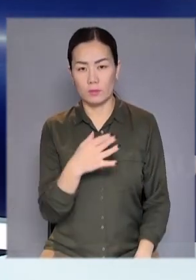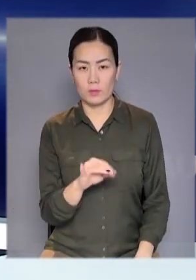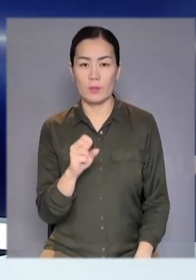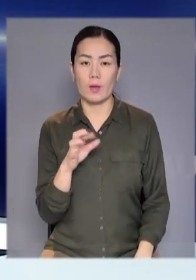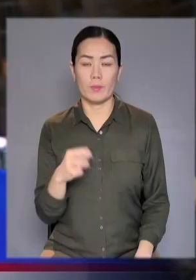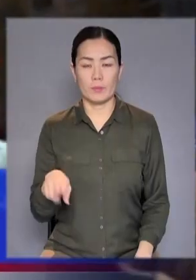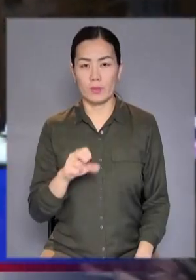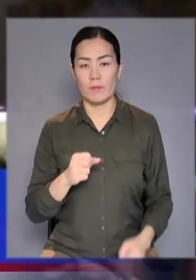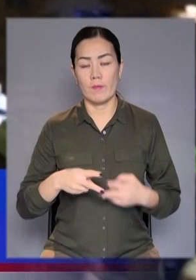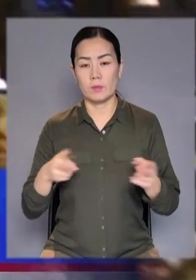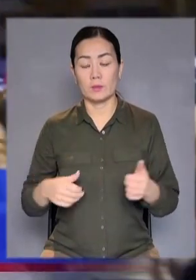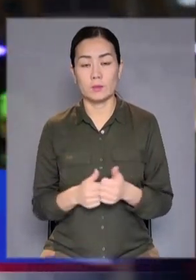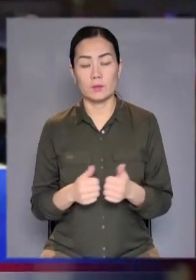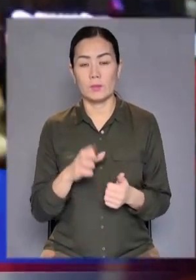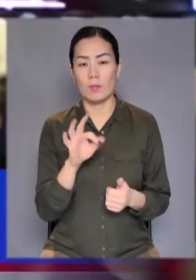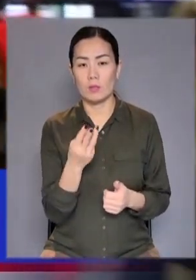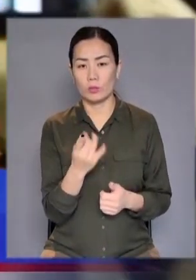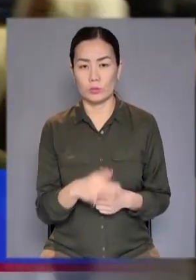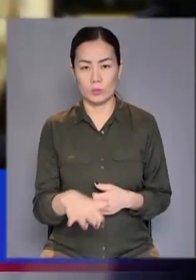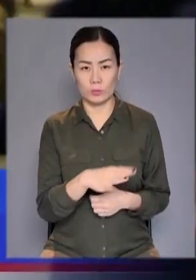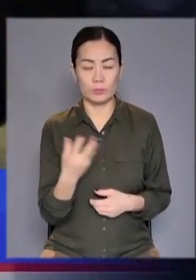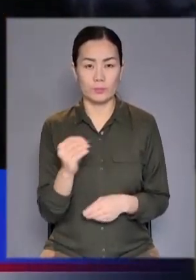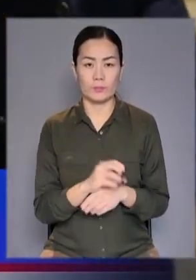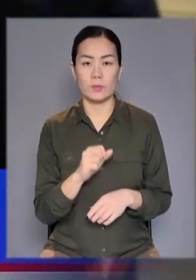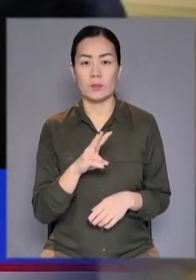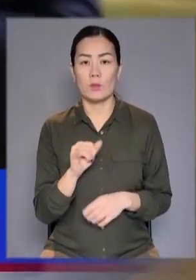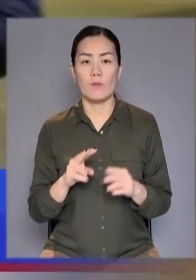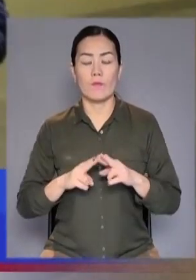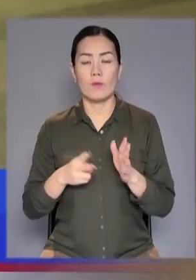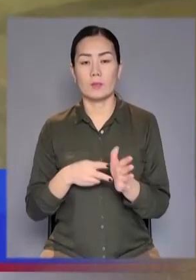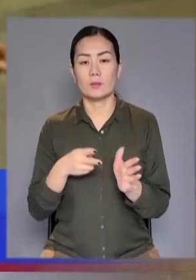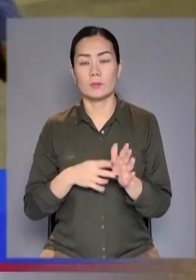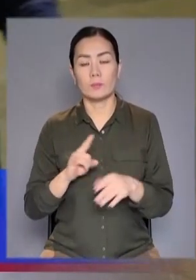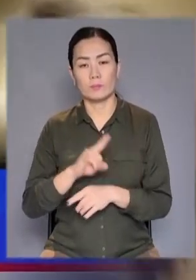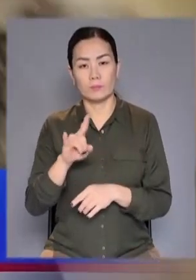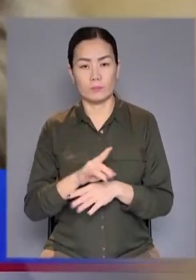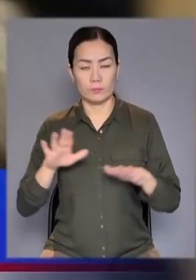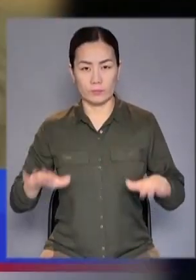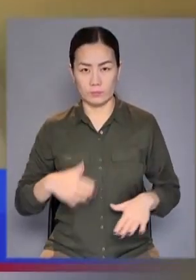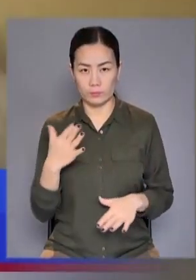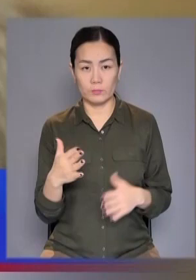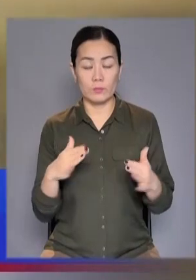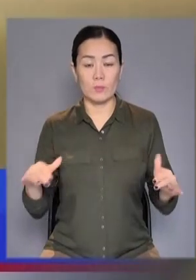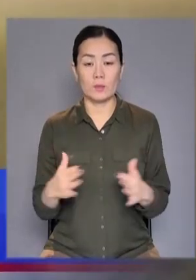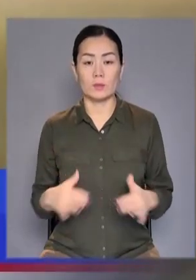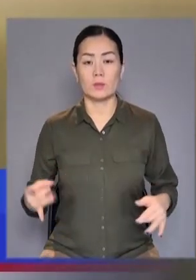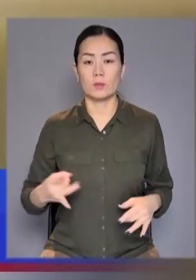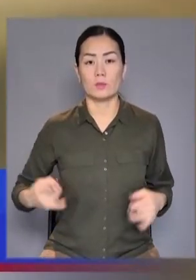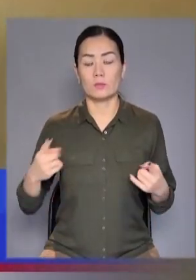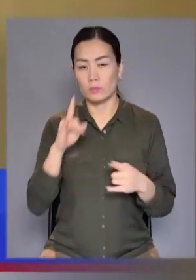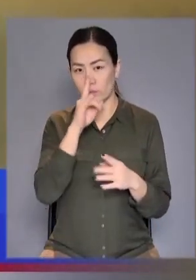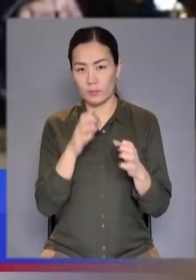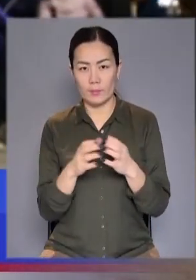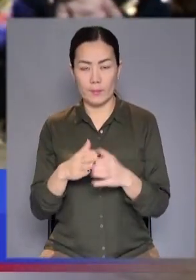Махамбет алаңы, вокзал маңы, Балықша шағын аудандары және Атырау әуежайы мен темір жолдың алдына орнатылады. Шыршаларды құруға өңірдегі ірі